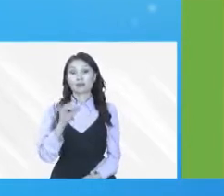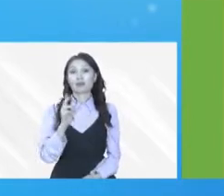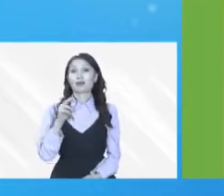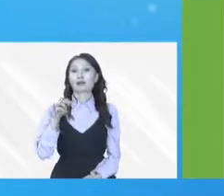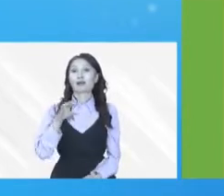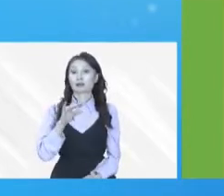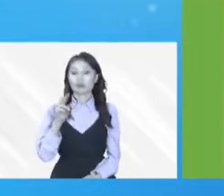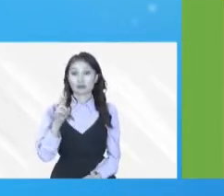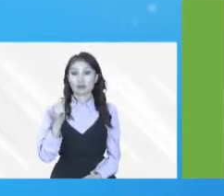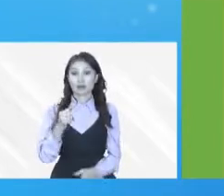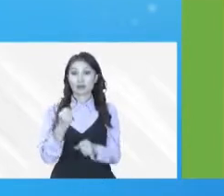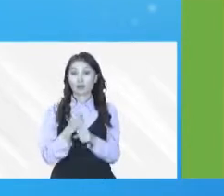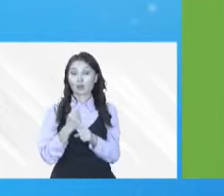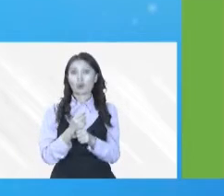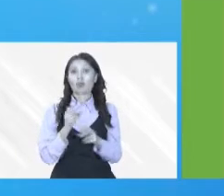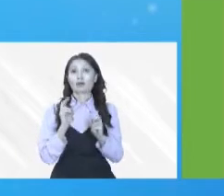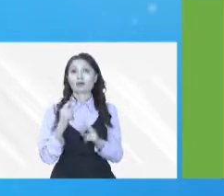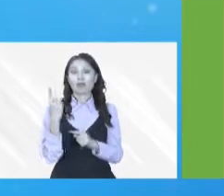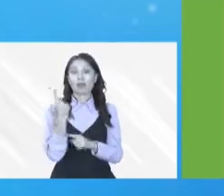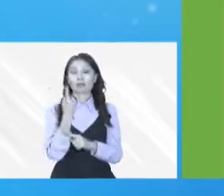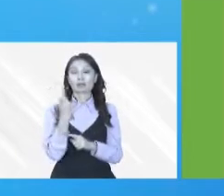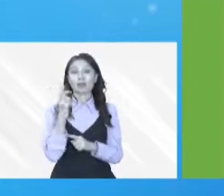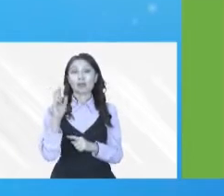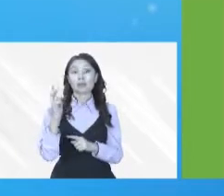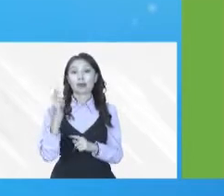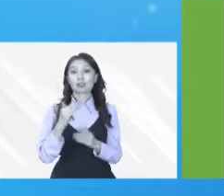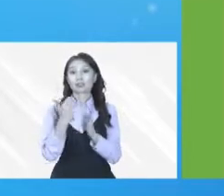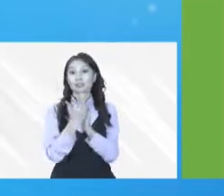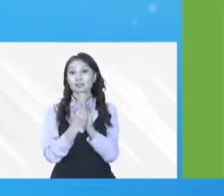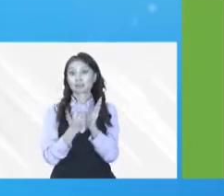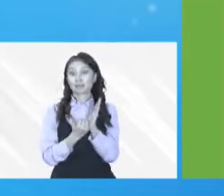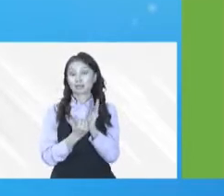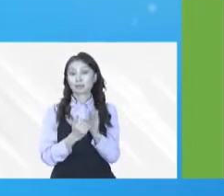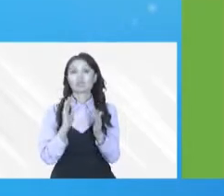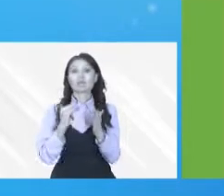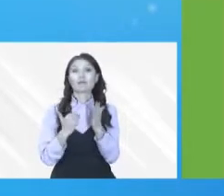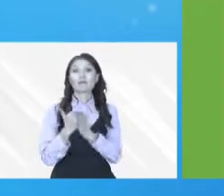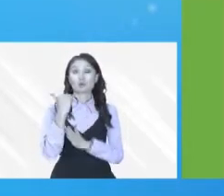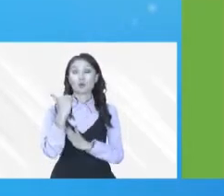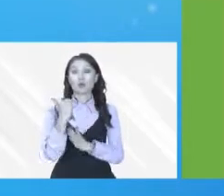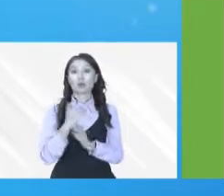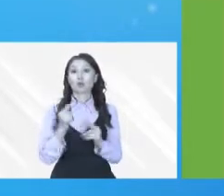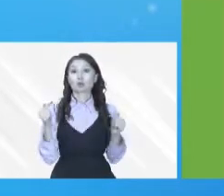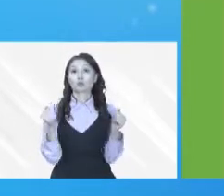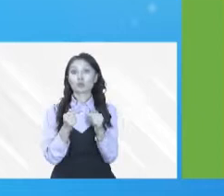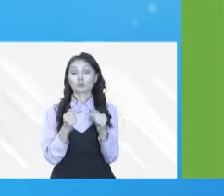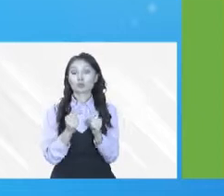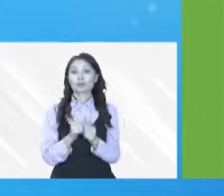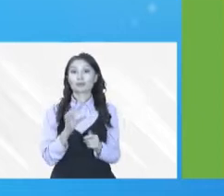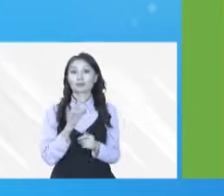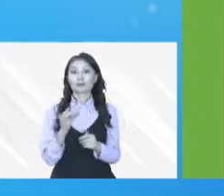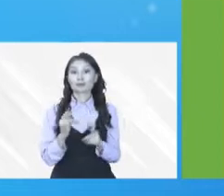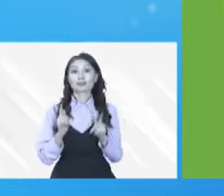Клетка работает как единая биологическая система с высокой степенью точности